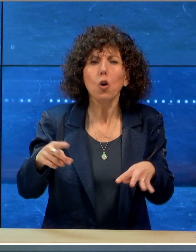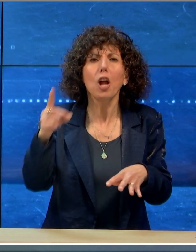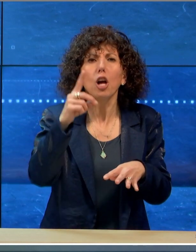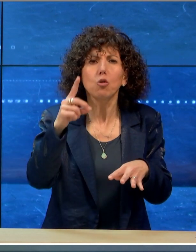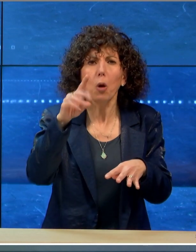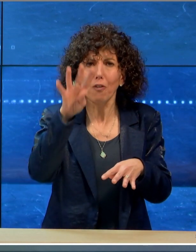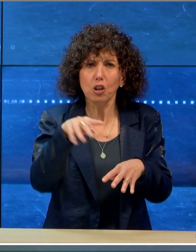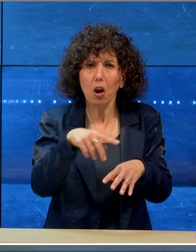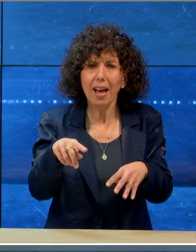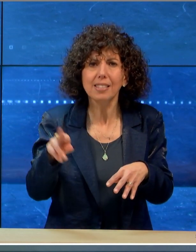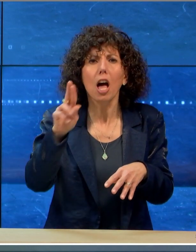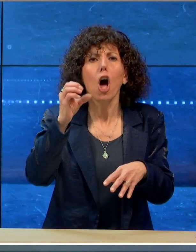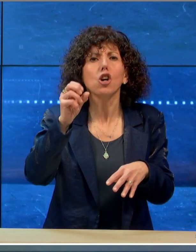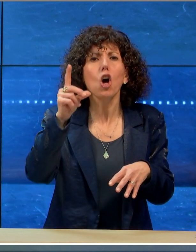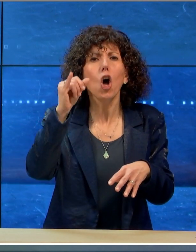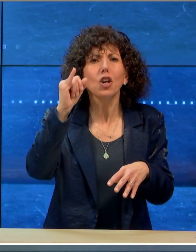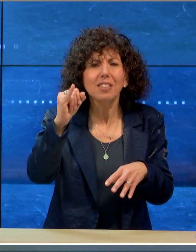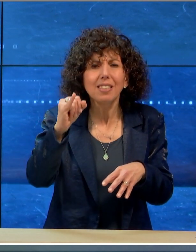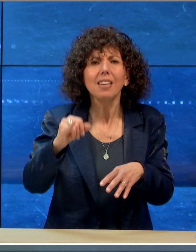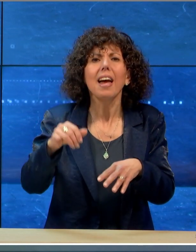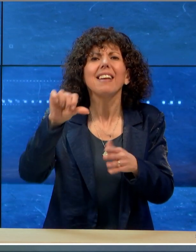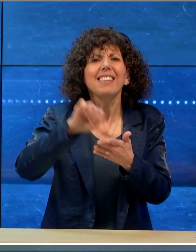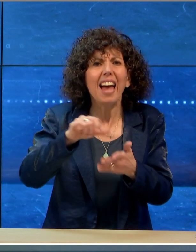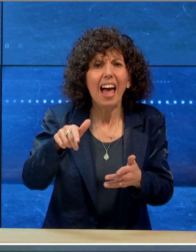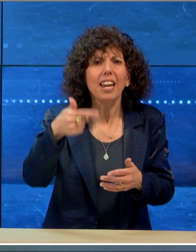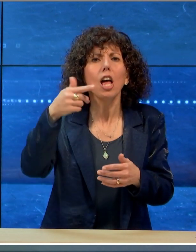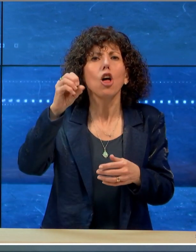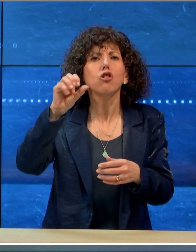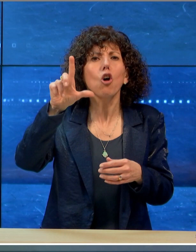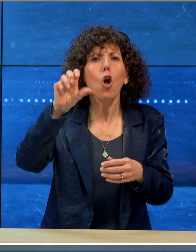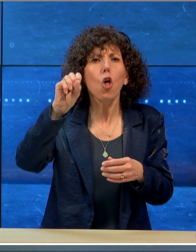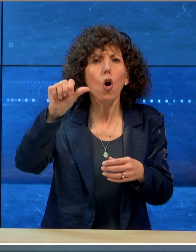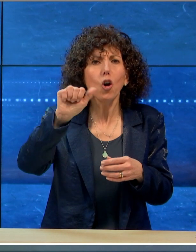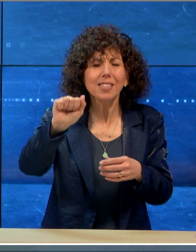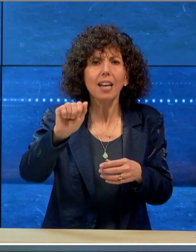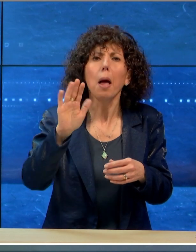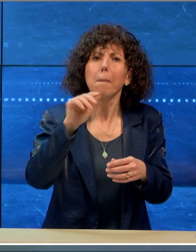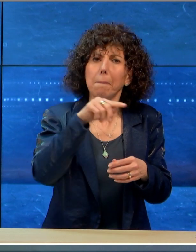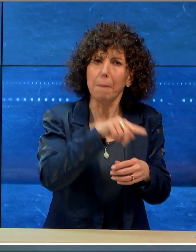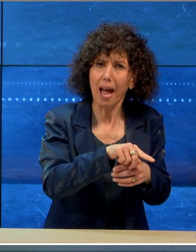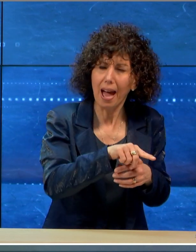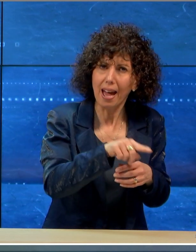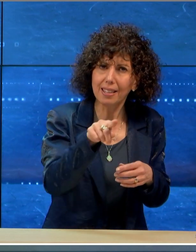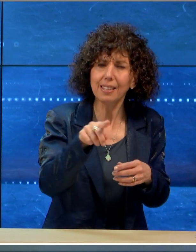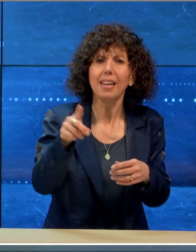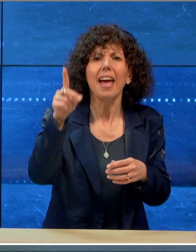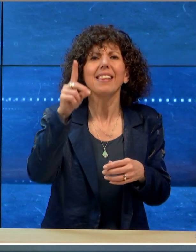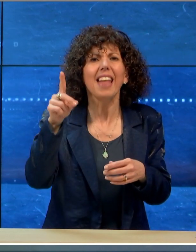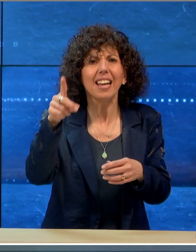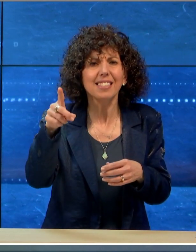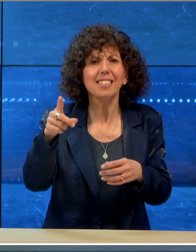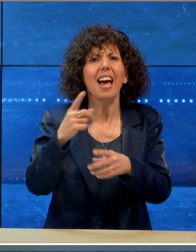Dubrovnik Rodi Tirana Tolosa da Bari Danzica e